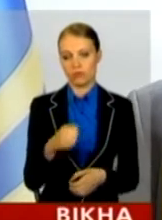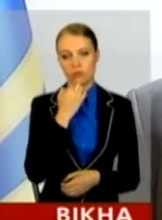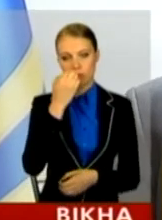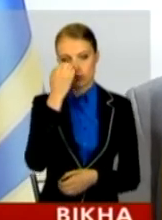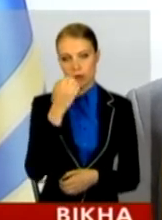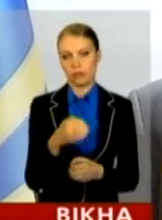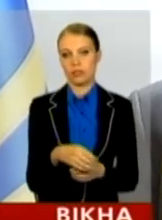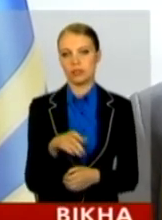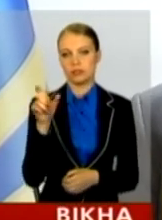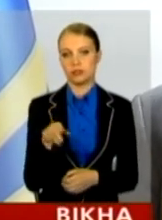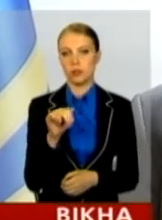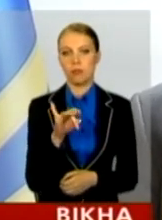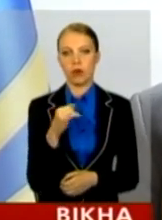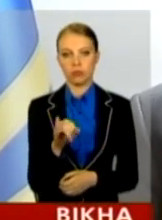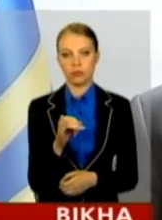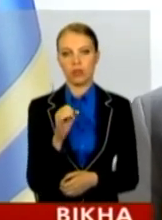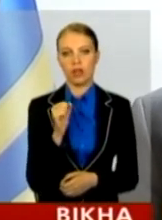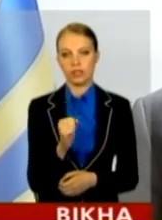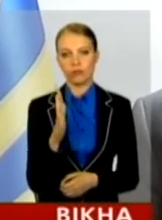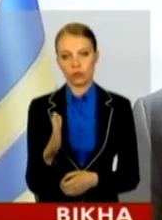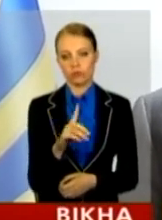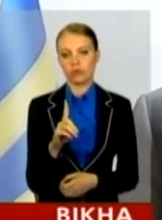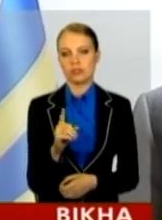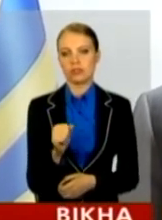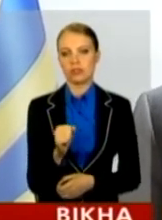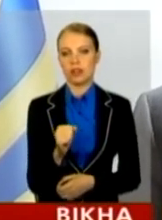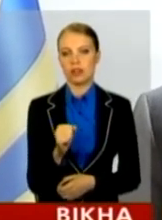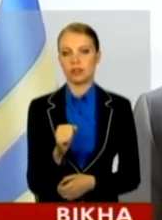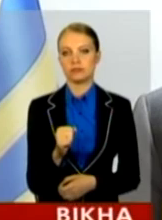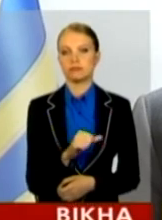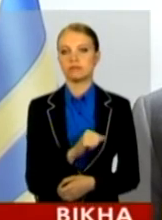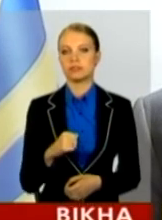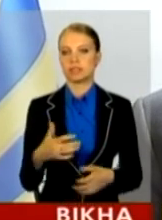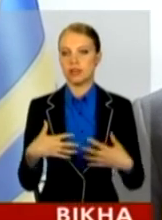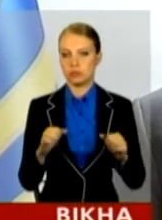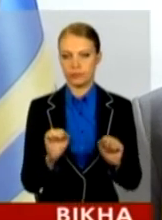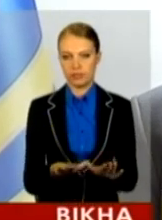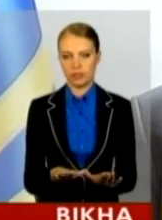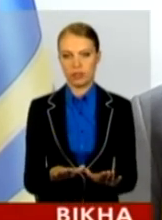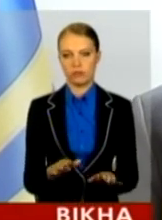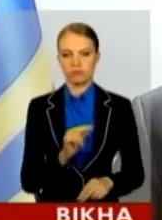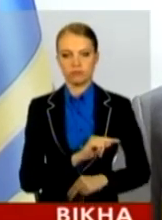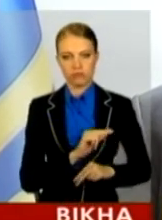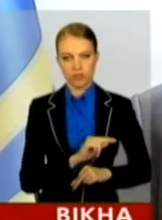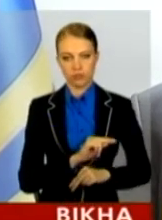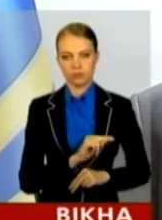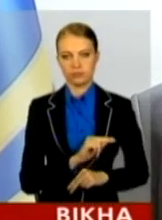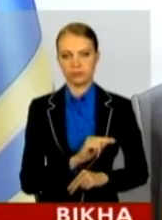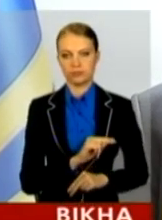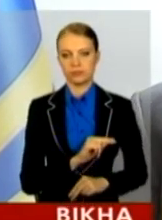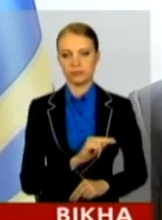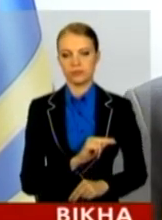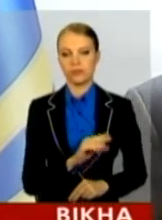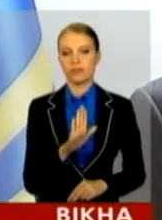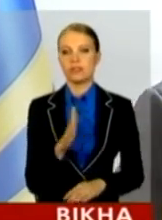подякувати Парубія Андрія Володимировича за самовіддану працю